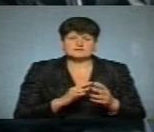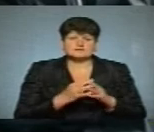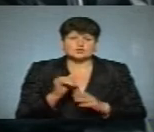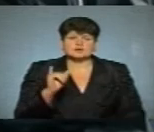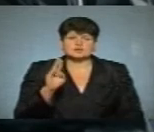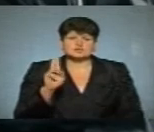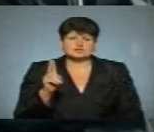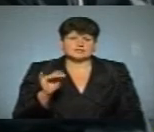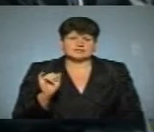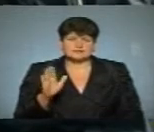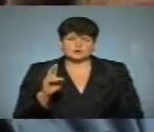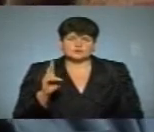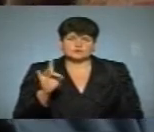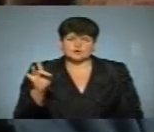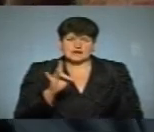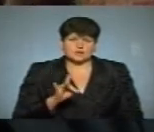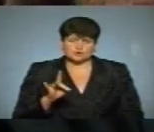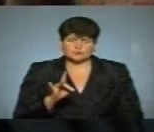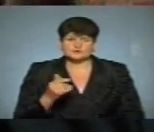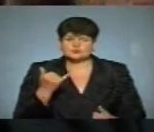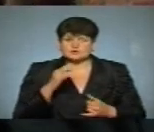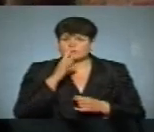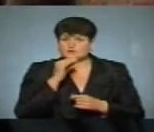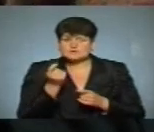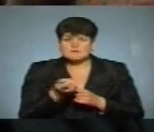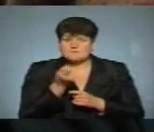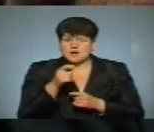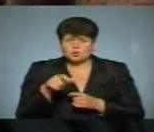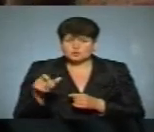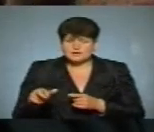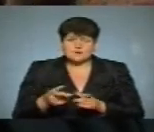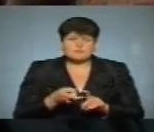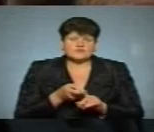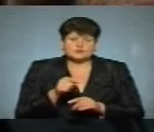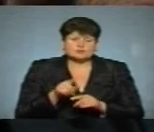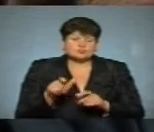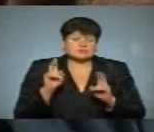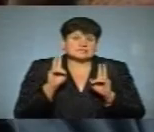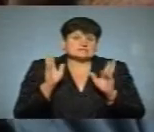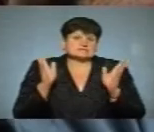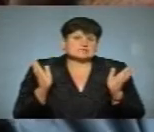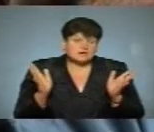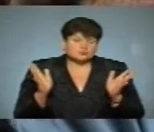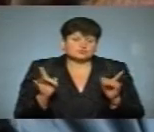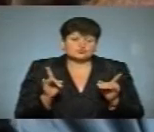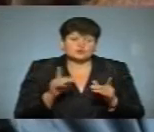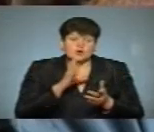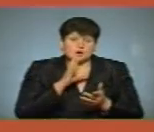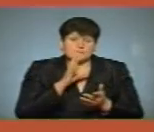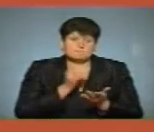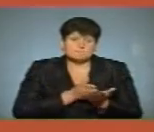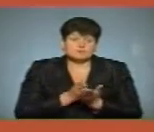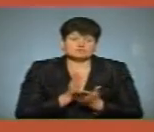Ішків Козівського району. Сьогодні в маршрутці дуже мало людей. Пов'язано з тим, що всі не знають, напевно, що вони ті маршрутки вже